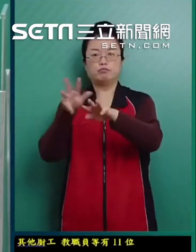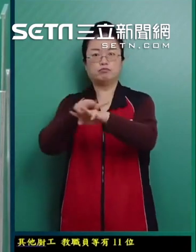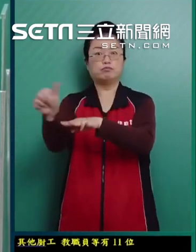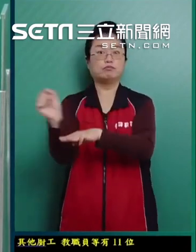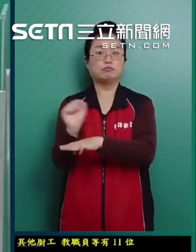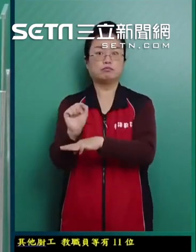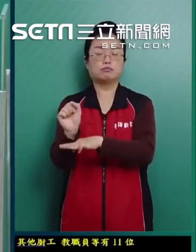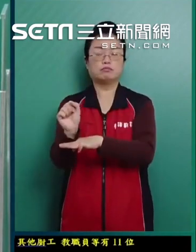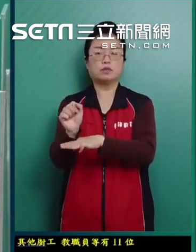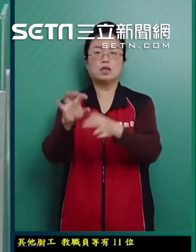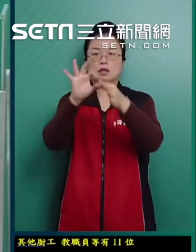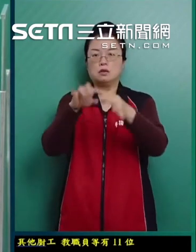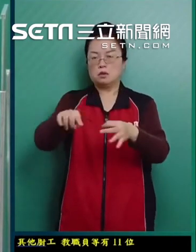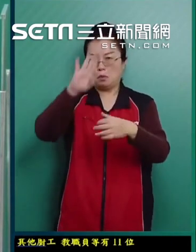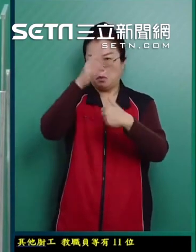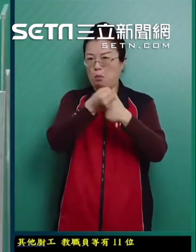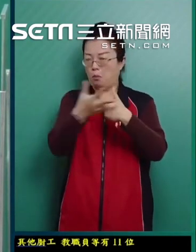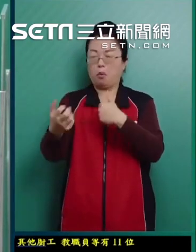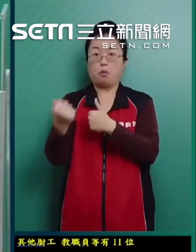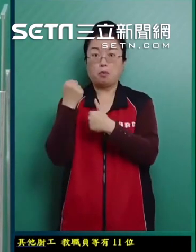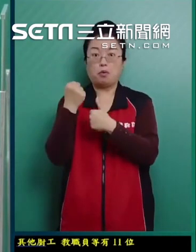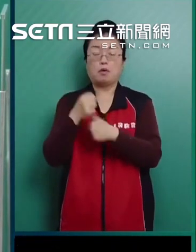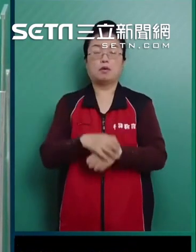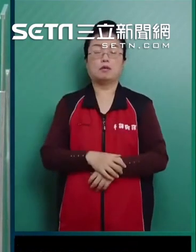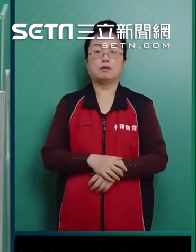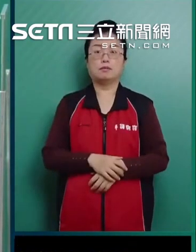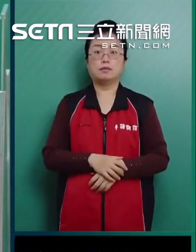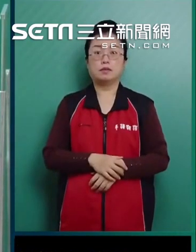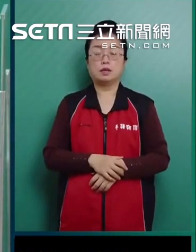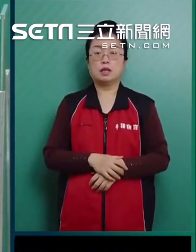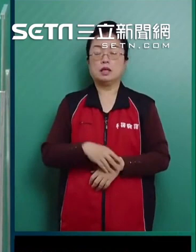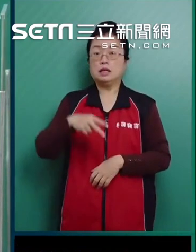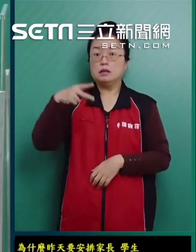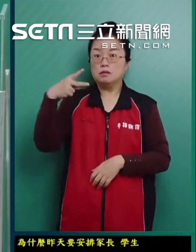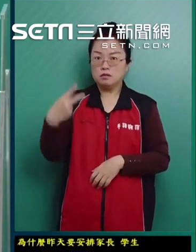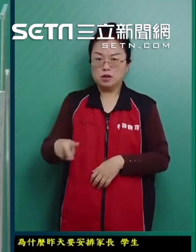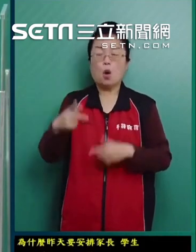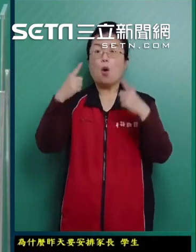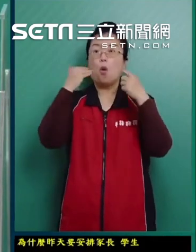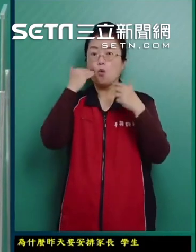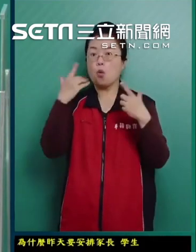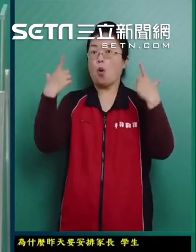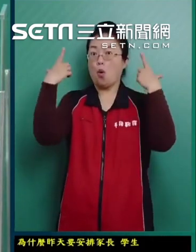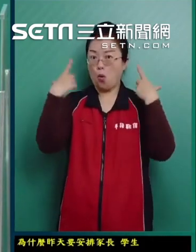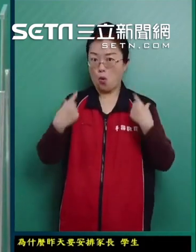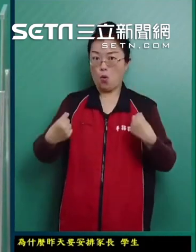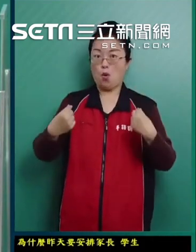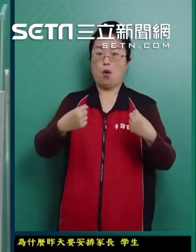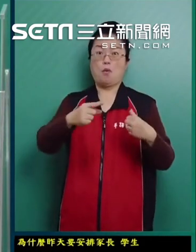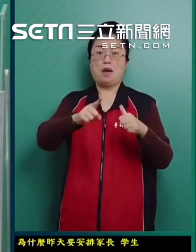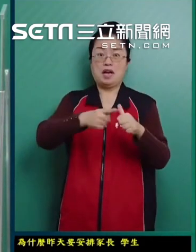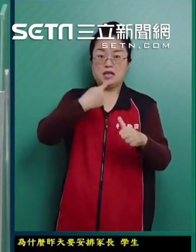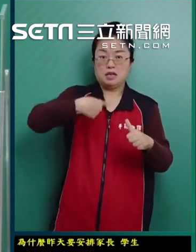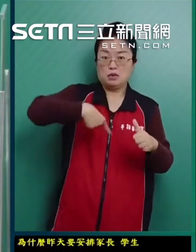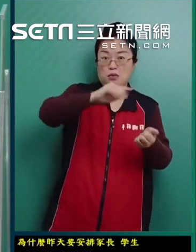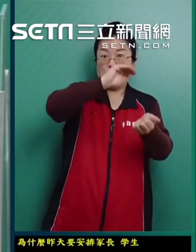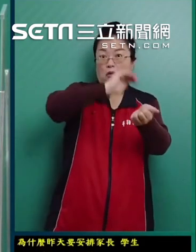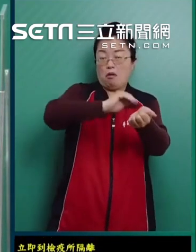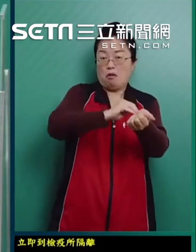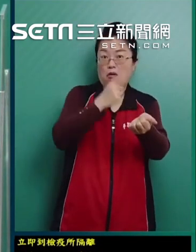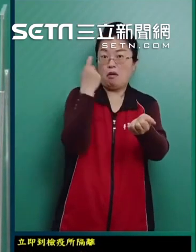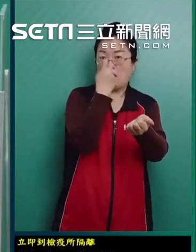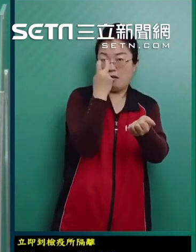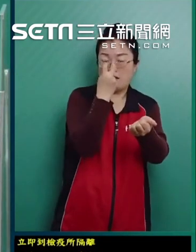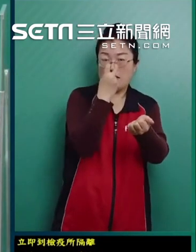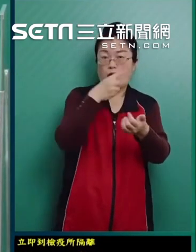外是我们如果先安排到医院去采检，再到集中检疫所，我们考虑到小朋友的身心的负荷，尤其是你